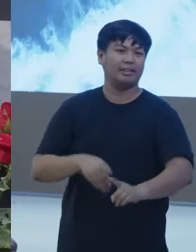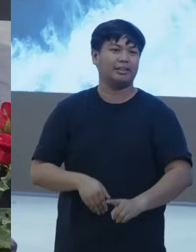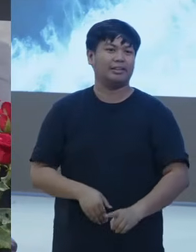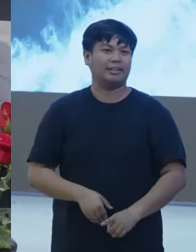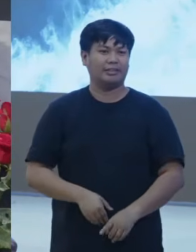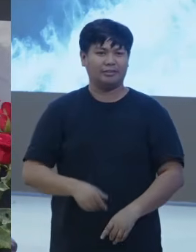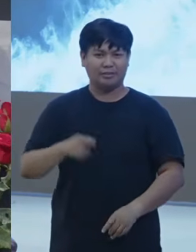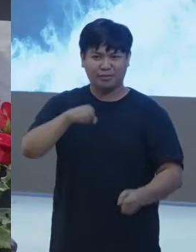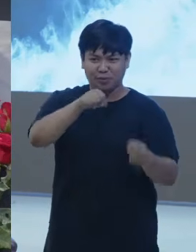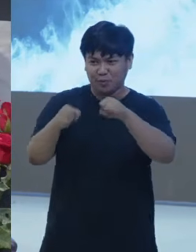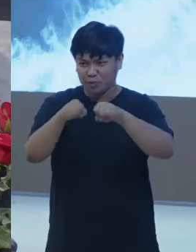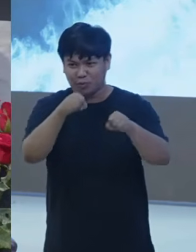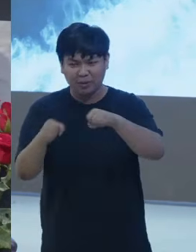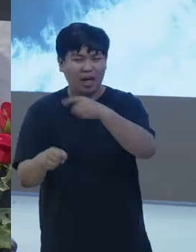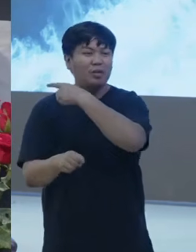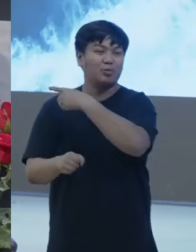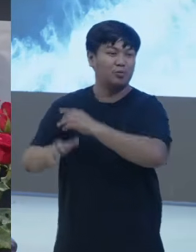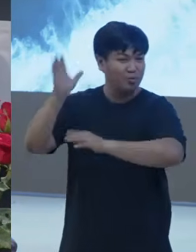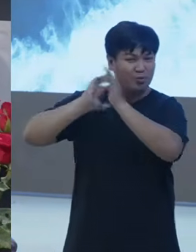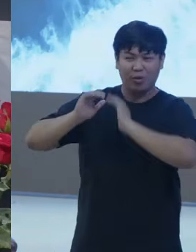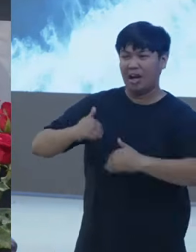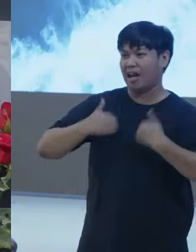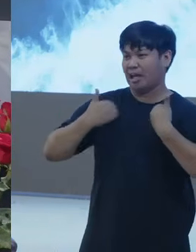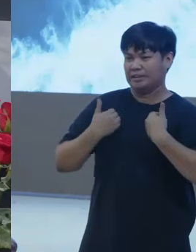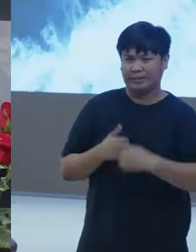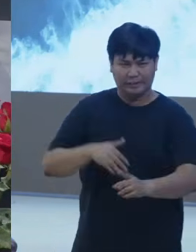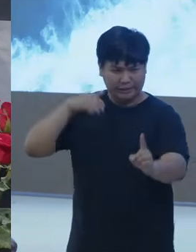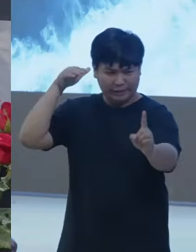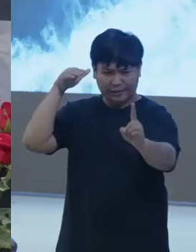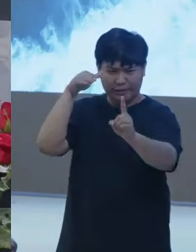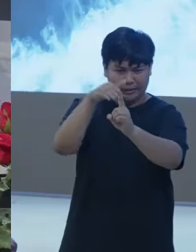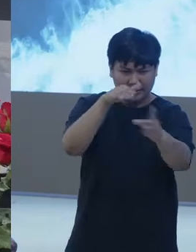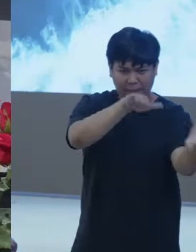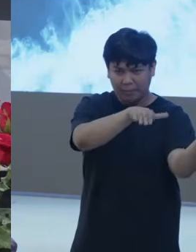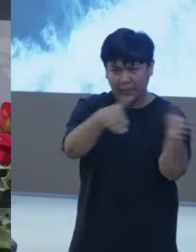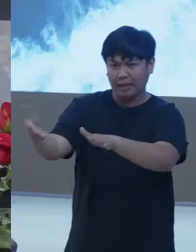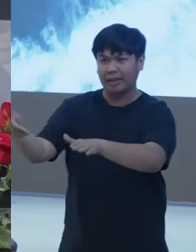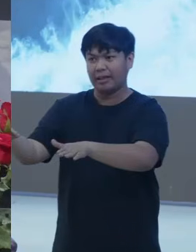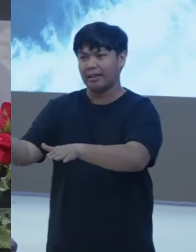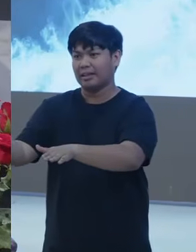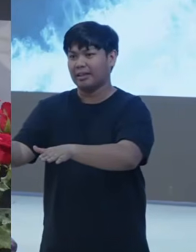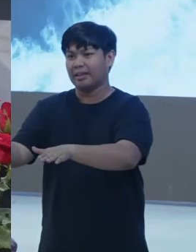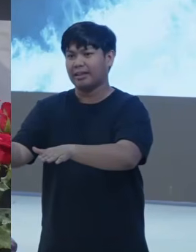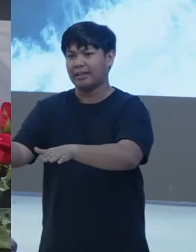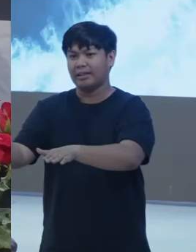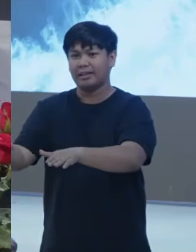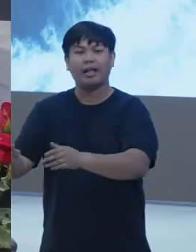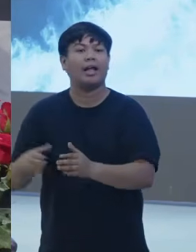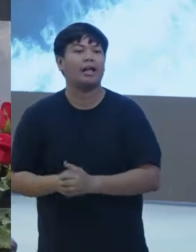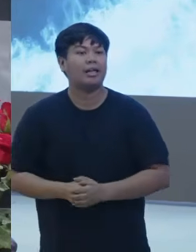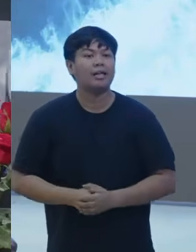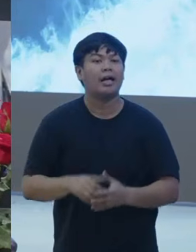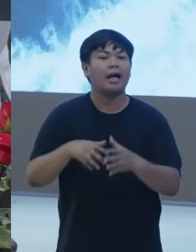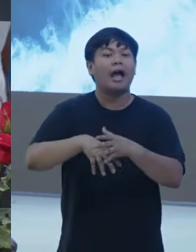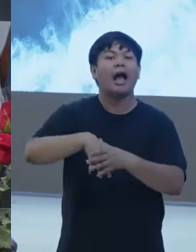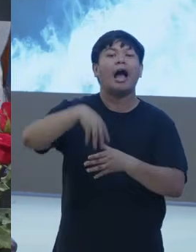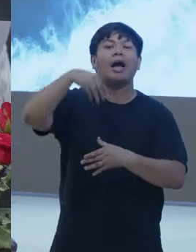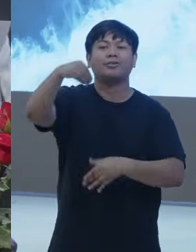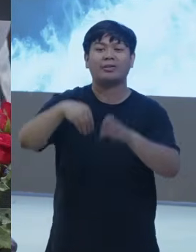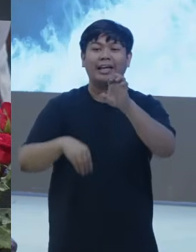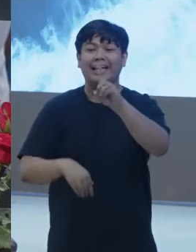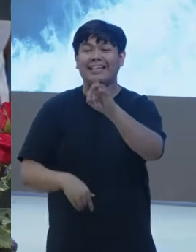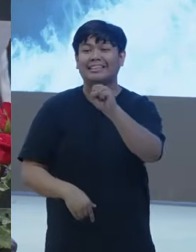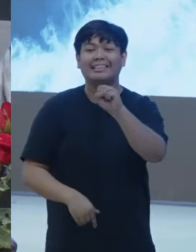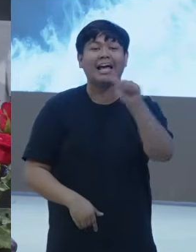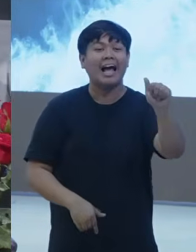pabibilisin, ibabangga ko upang ako ay maaksidente at mamatay. No? Paglabas ko po sa EDSA, traffic.